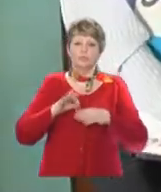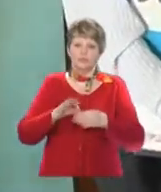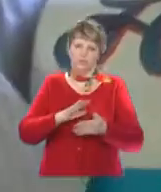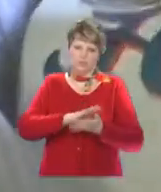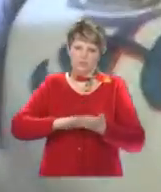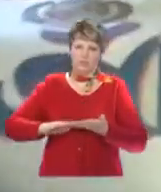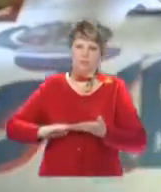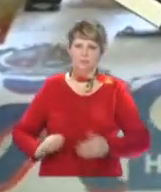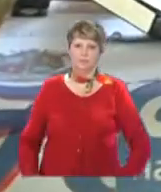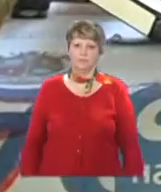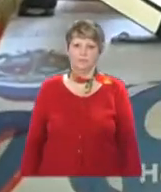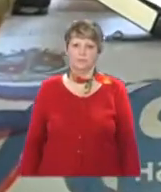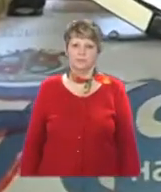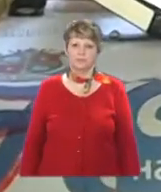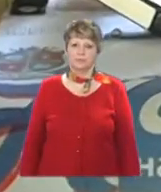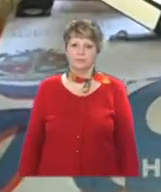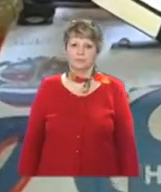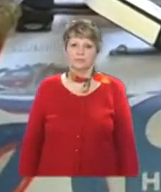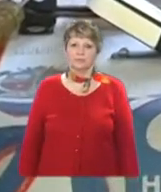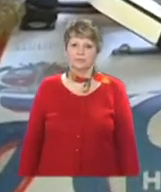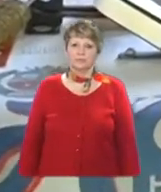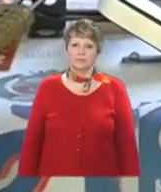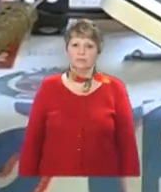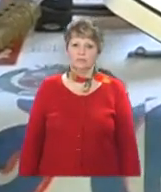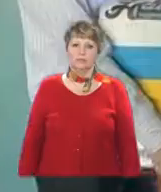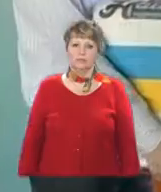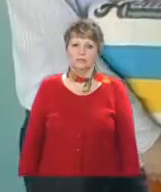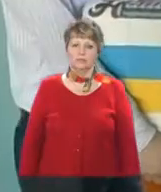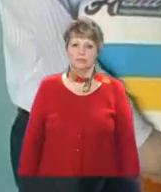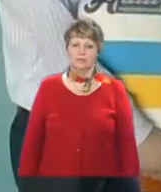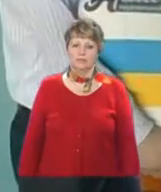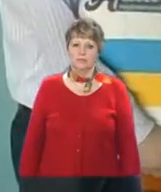проводити й надалі. Марія Голуб, Наталія Кулик, Олександр Костирко, Черкаська служба новин.